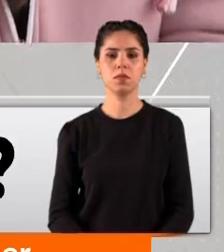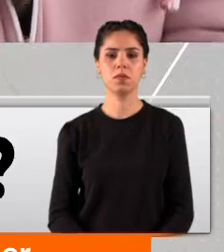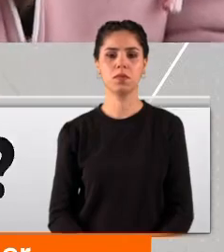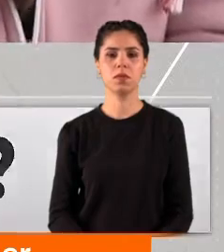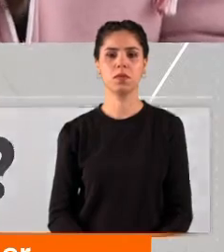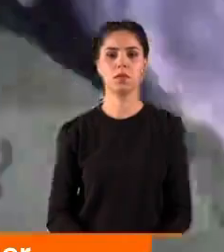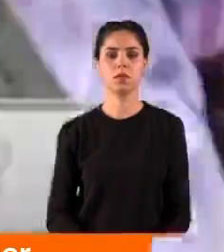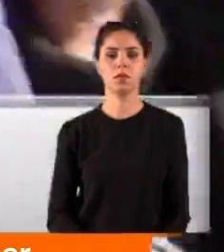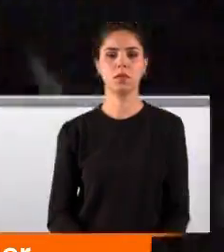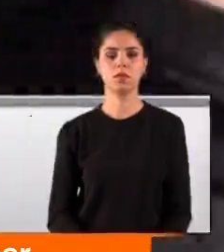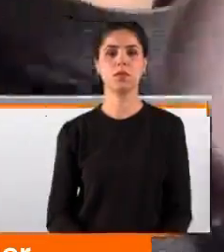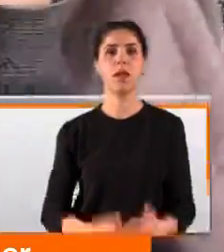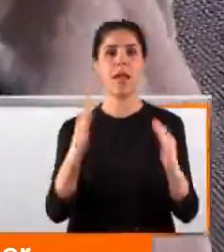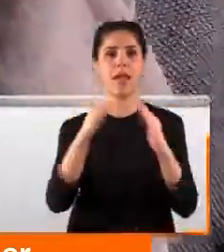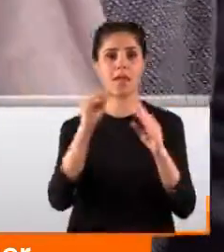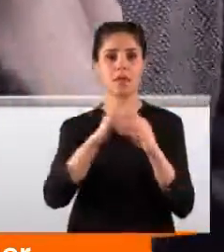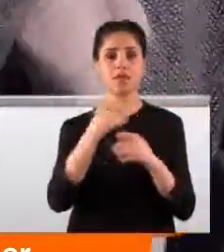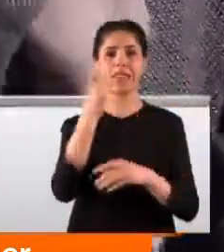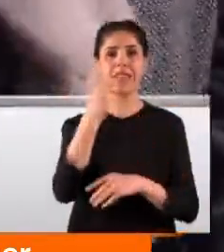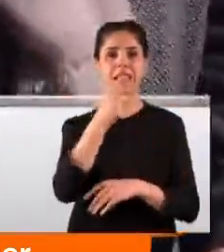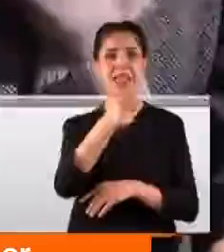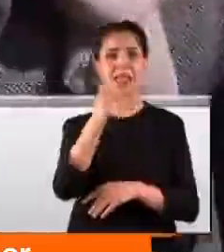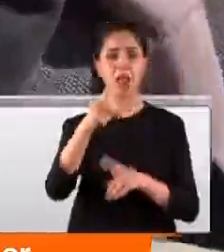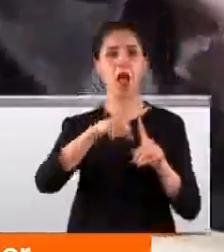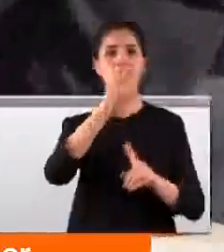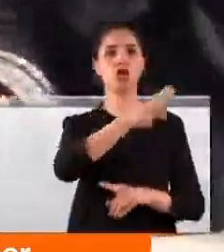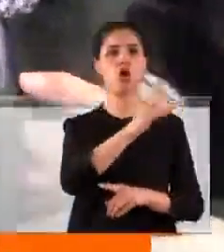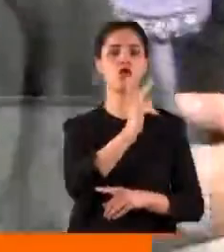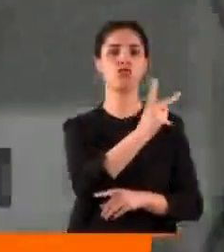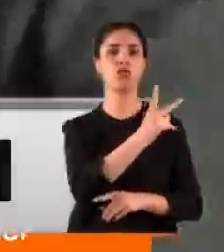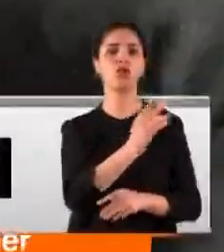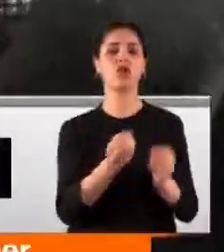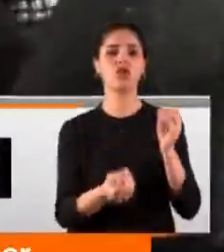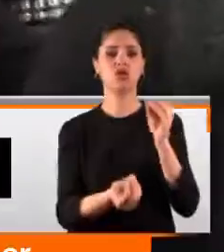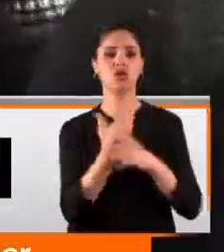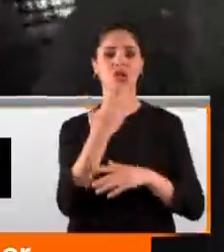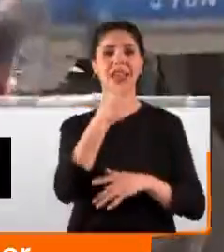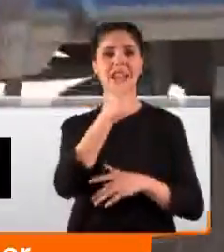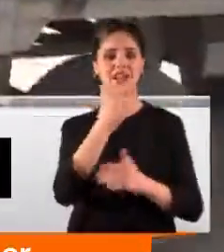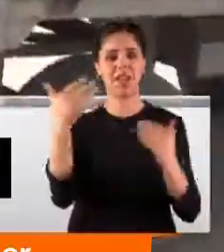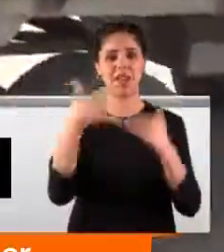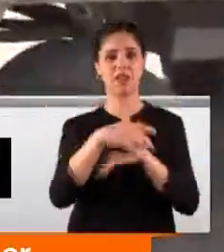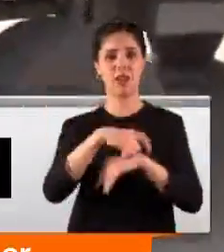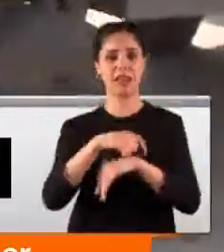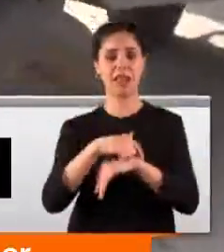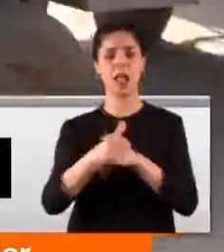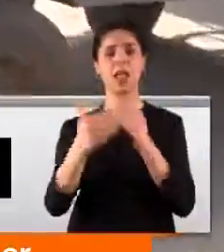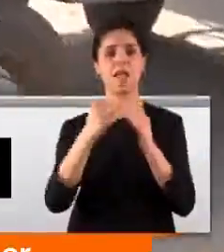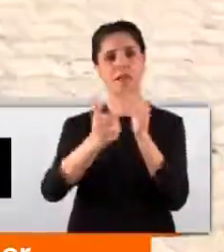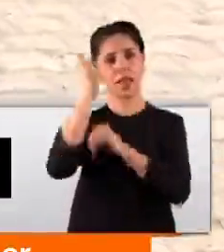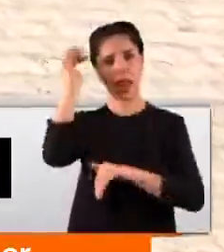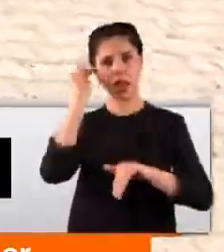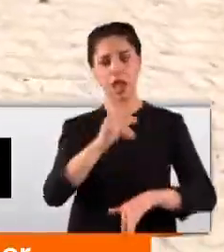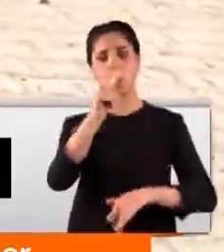çok direnmiş çocuk. Evde bulunan iki silah torun Anıl Güner'e ait çıktı. Kahvehaneden gece yarısı evine dönmüş ve ne olduysa ondan sonra